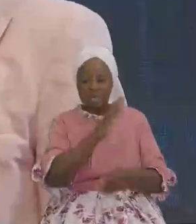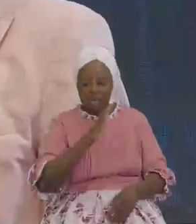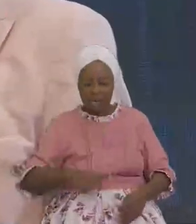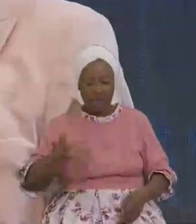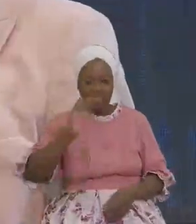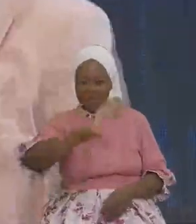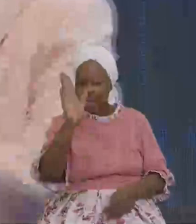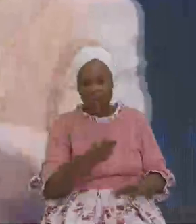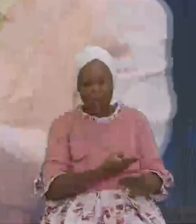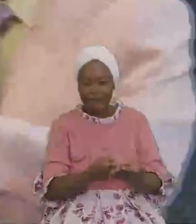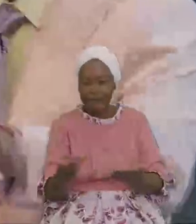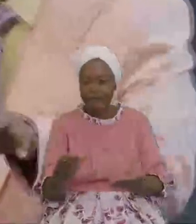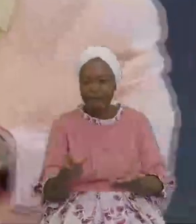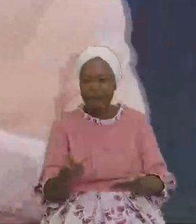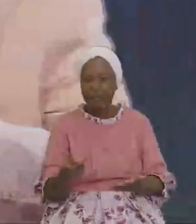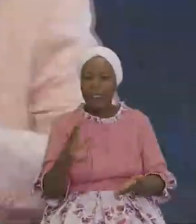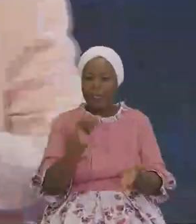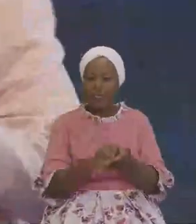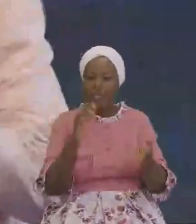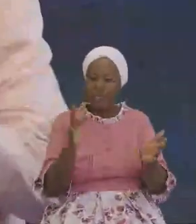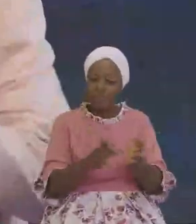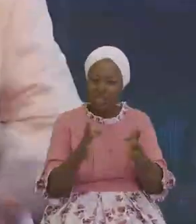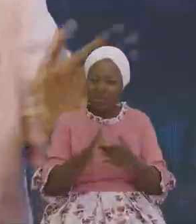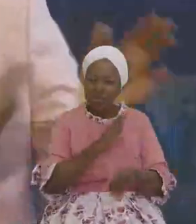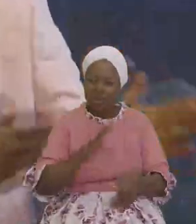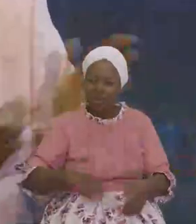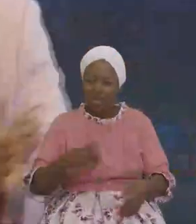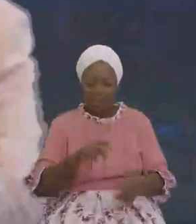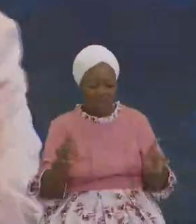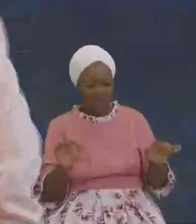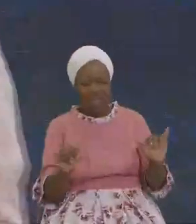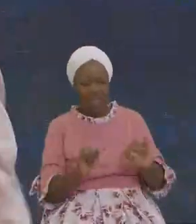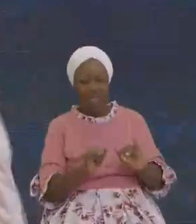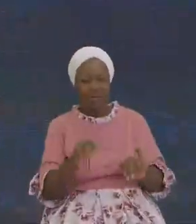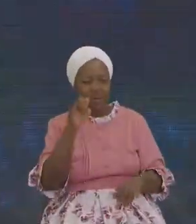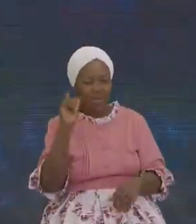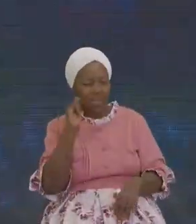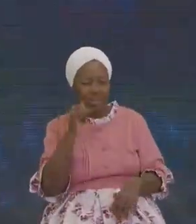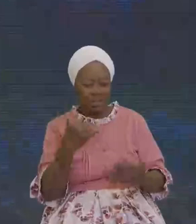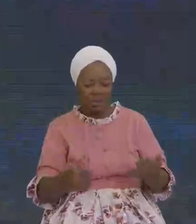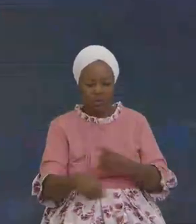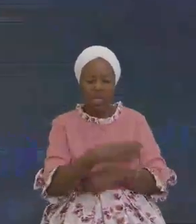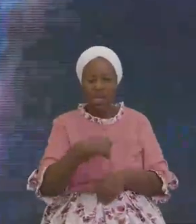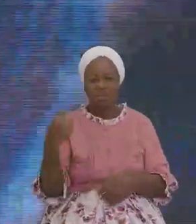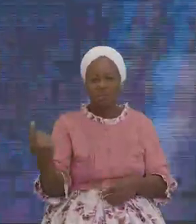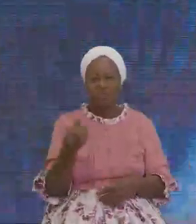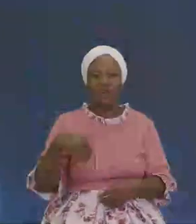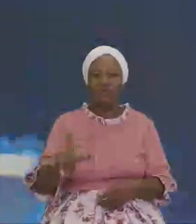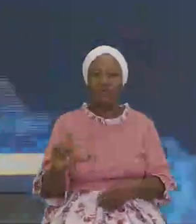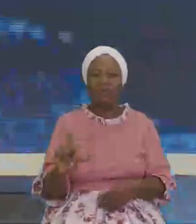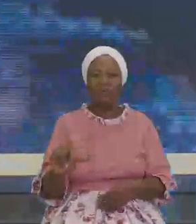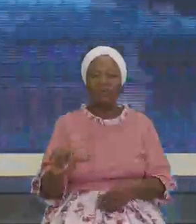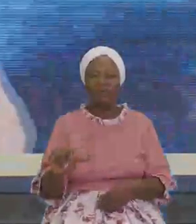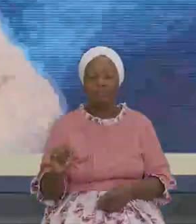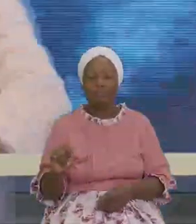quiconque sait que Christ ne va jamais faillir, que Jésus-Christ, le même, hier, aujourd'hui